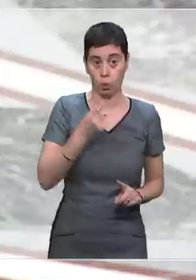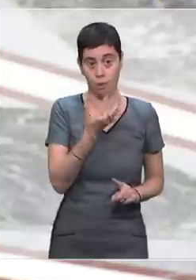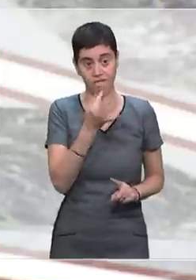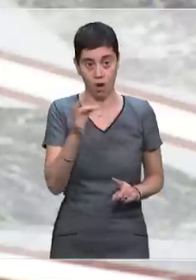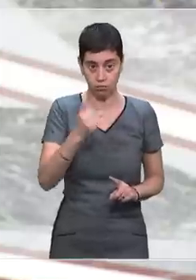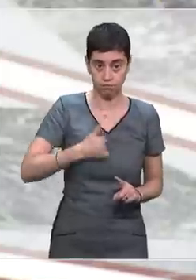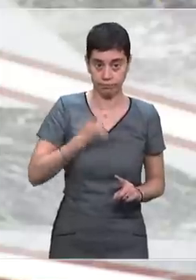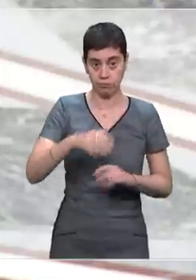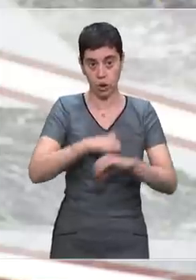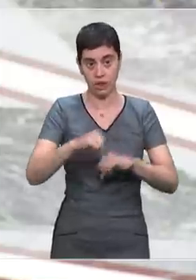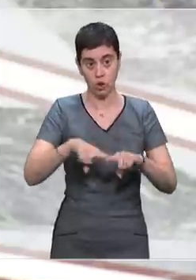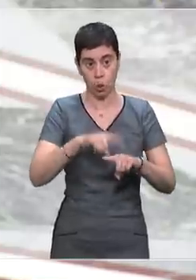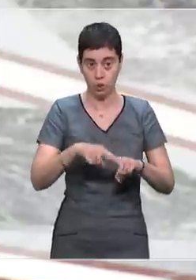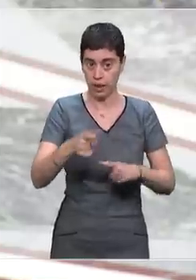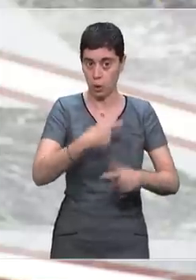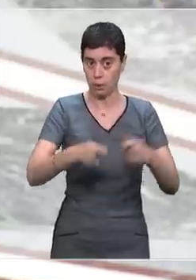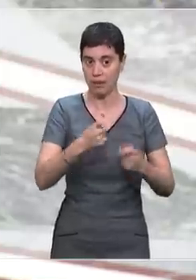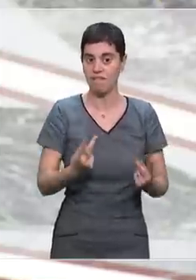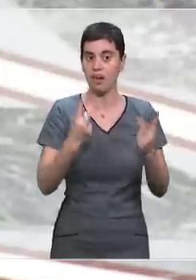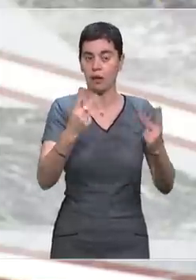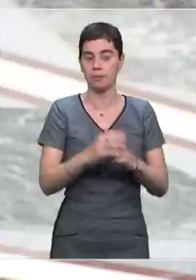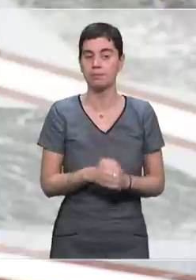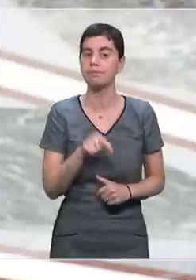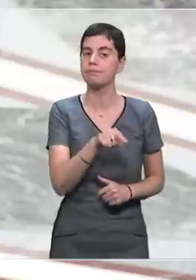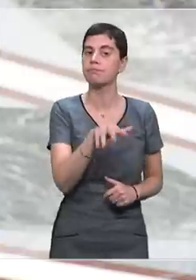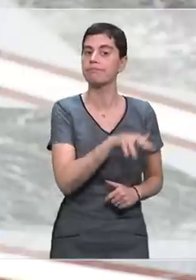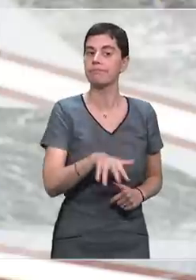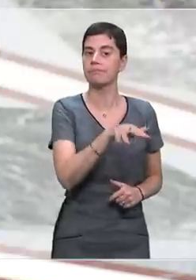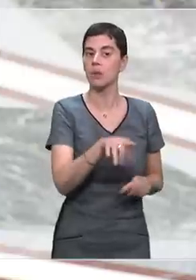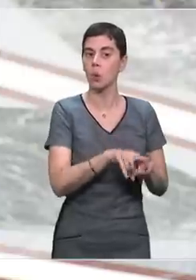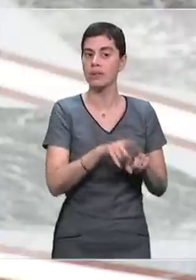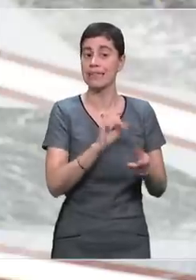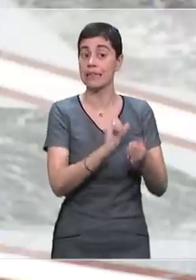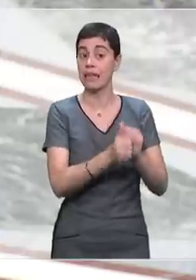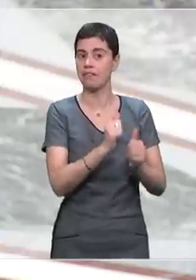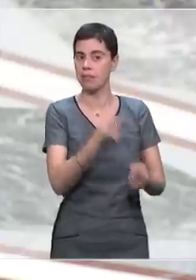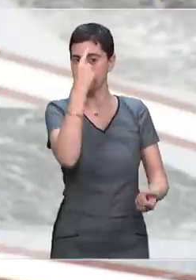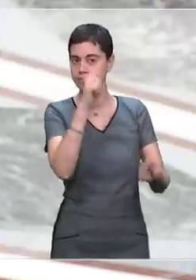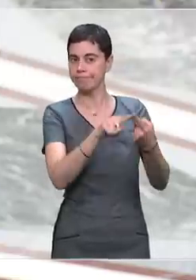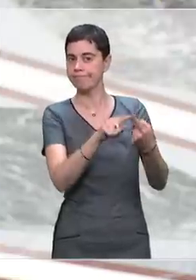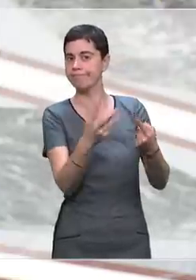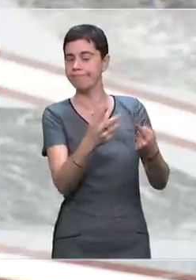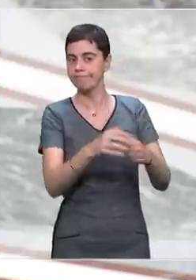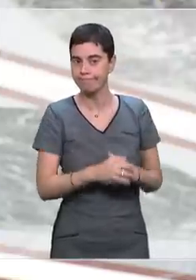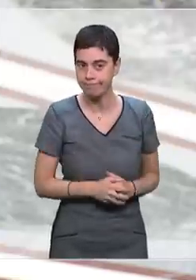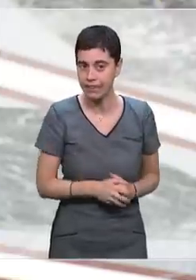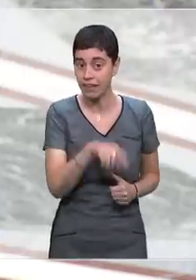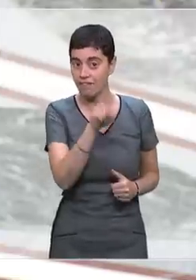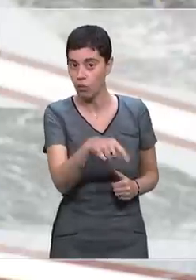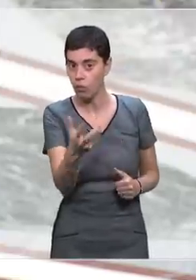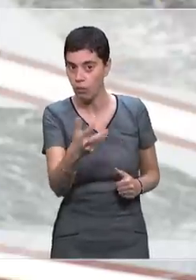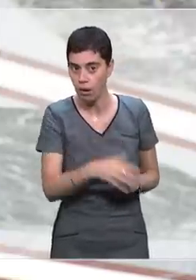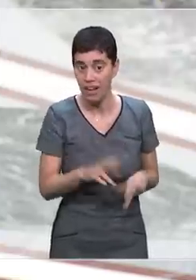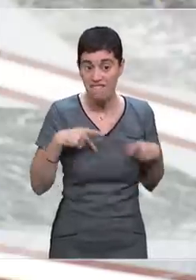économie. Mais les Outre-mer, nous le savons également, ce sont des terres de défis. Le défi de la vie chère auquel il nous faut